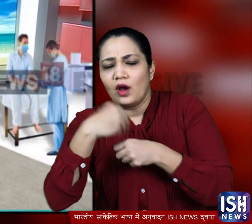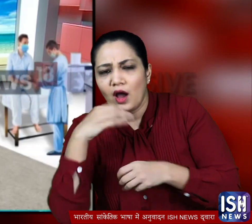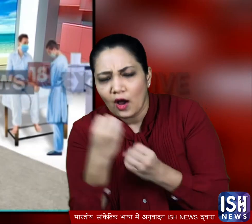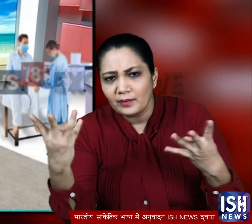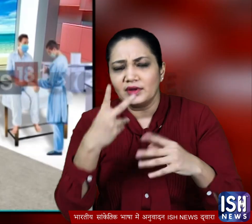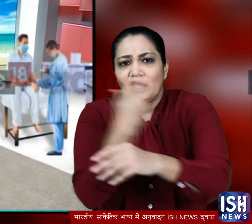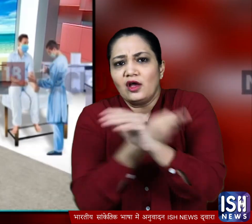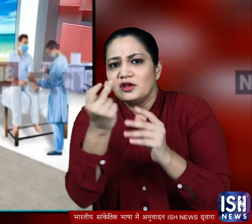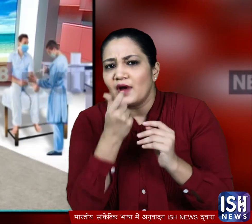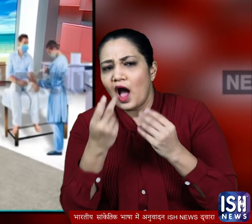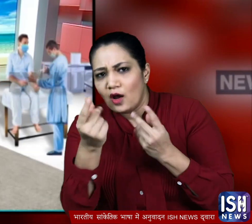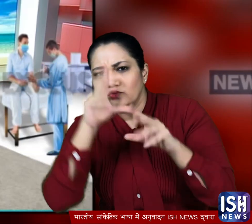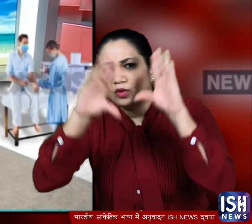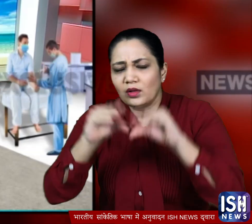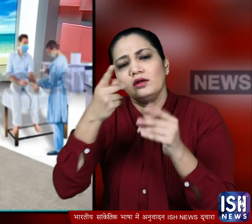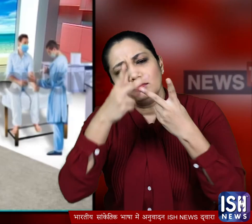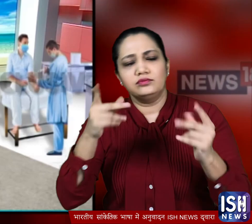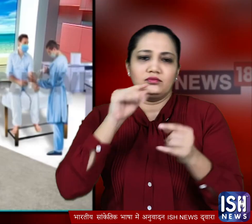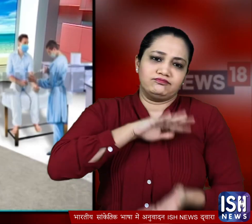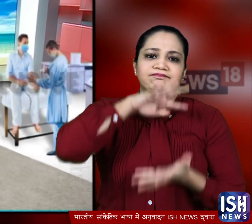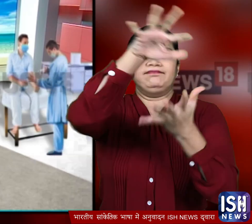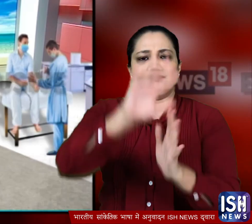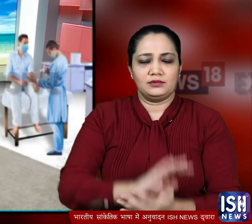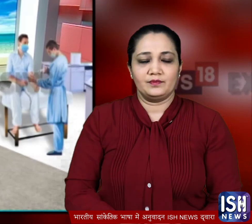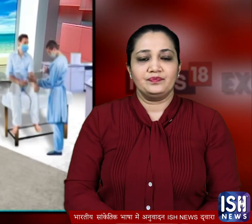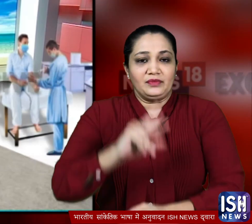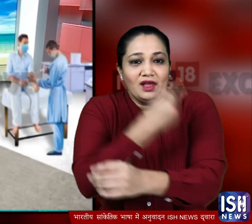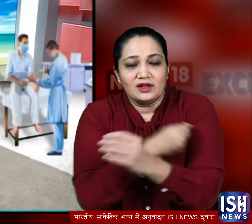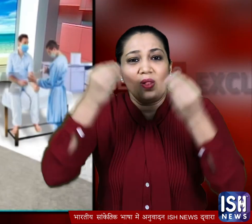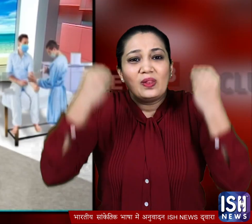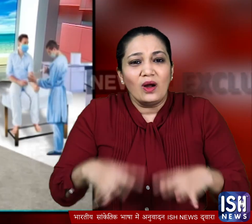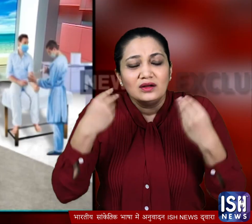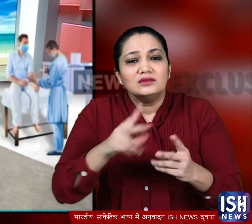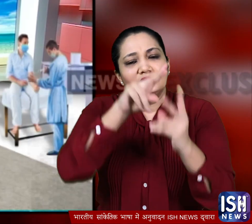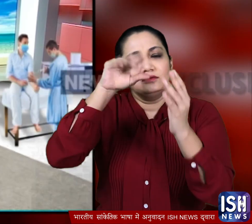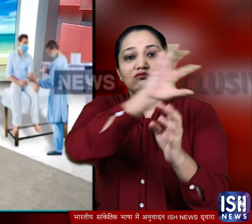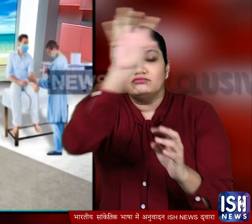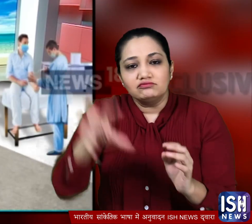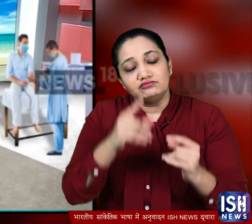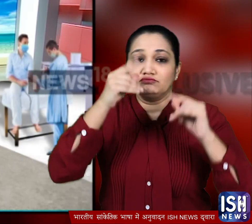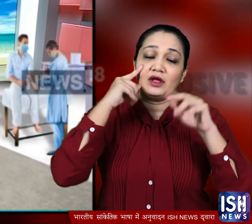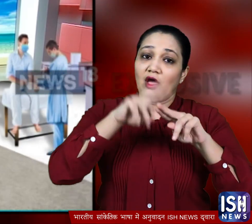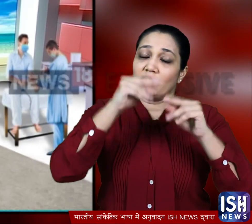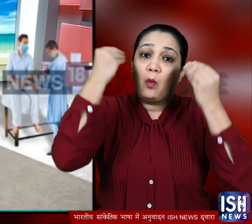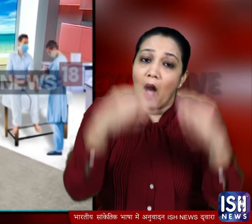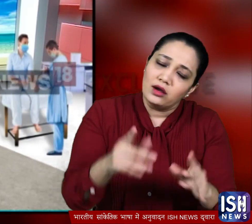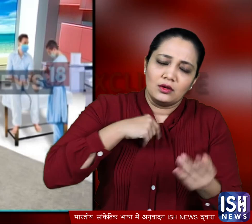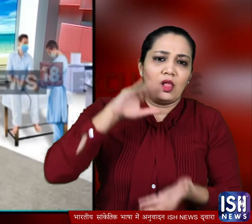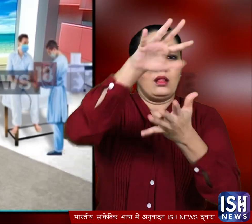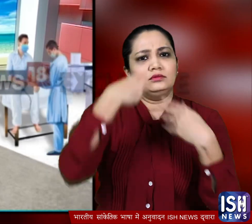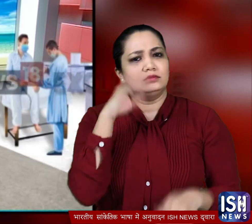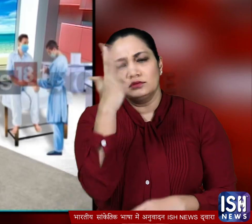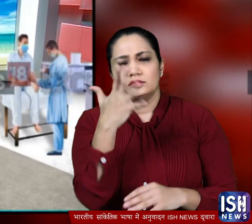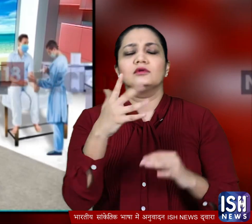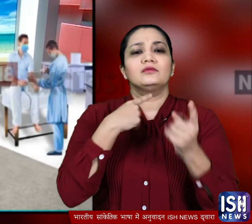और वैक्सीनेशन की रफ्तार के आधार पर टीके मिलेंगे। साथ ही केंद्र ने वैक्सीन की बर्बादी पर राज्यों को टीके की सप्लाई पर असर पड़ने की हिदायत